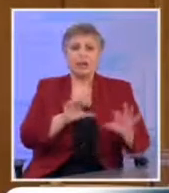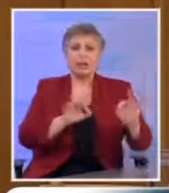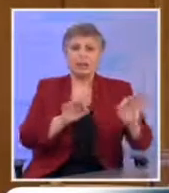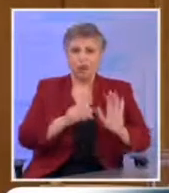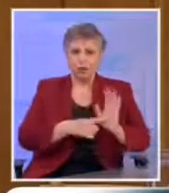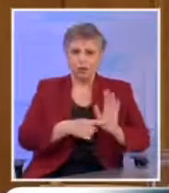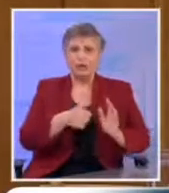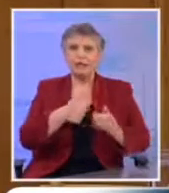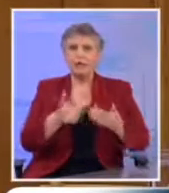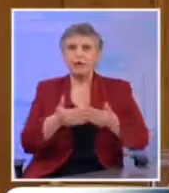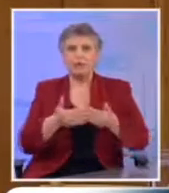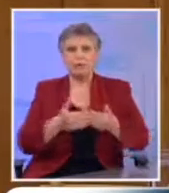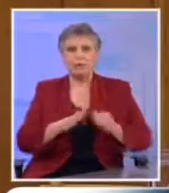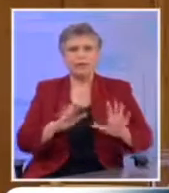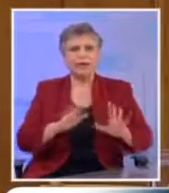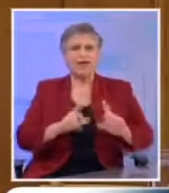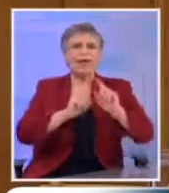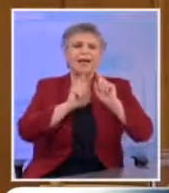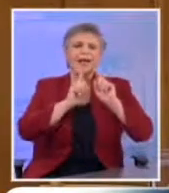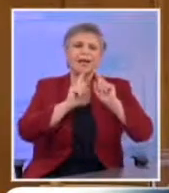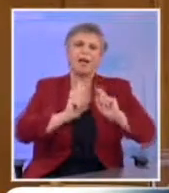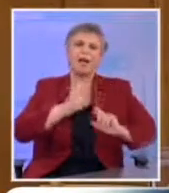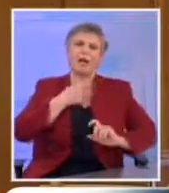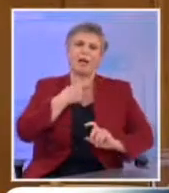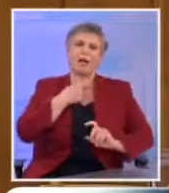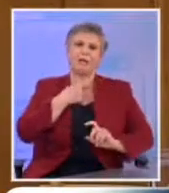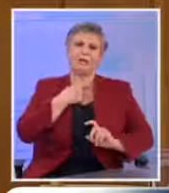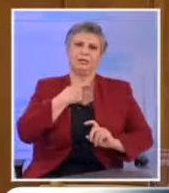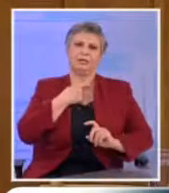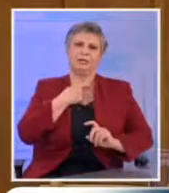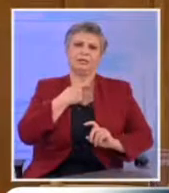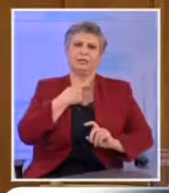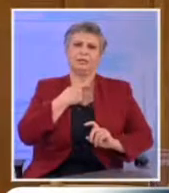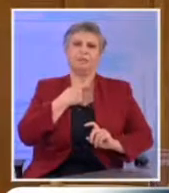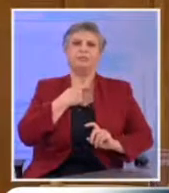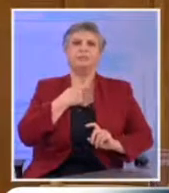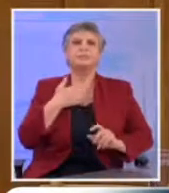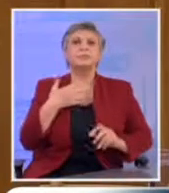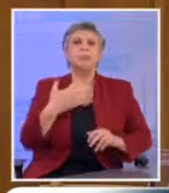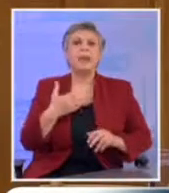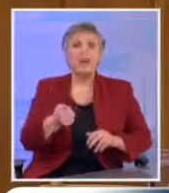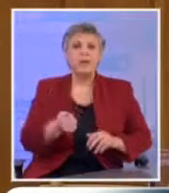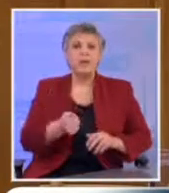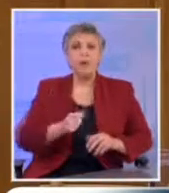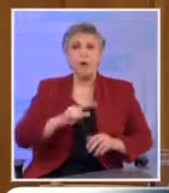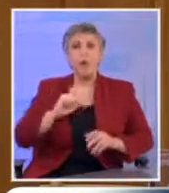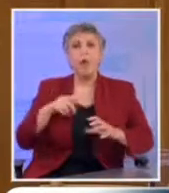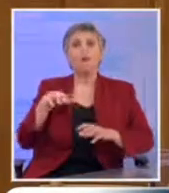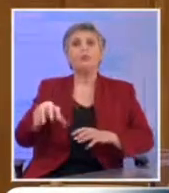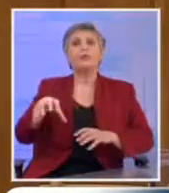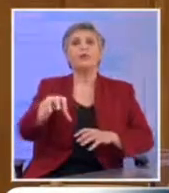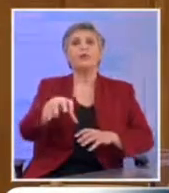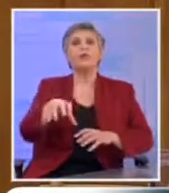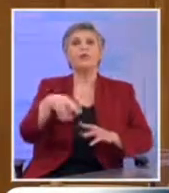είναι εξαιρετικά απαραίτητο». Έχουμε λοιπόν όλους αυτούς τους φορείς